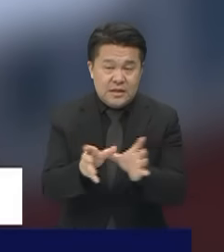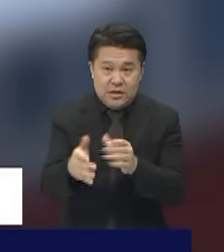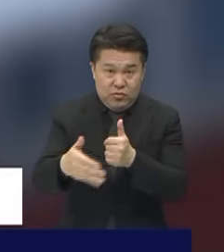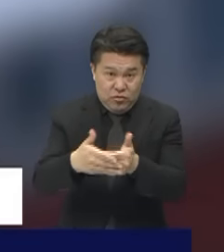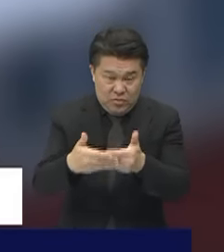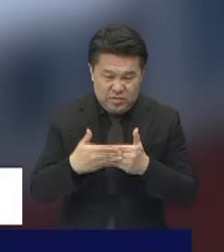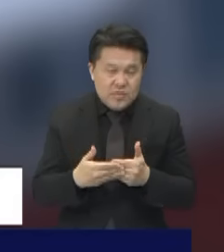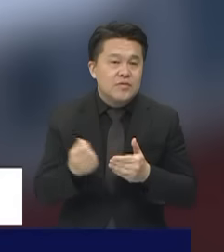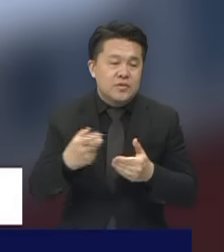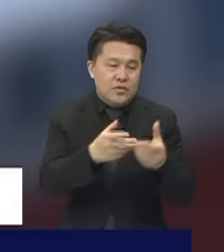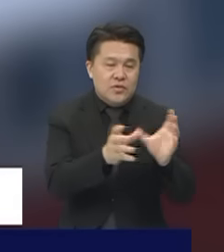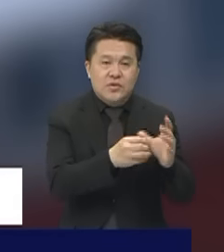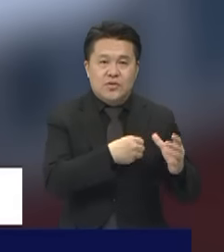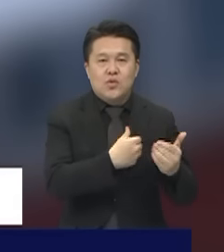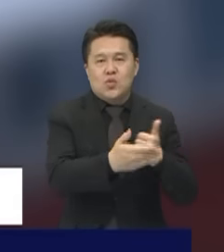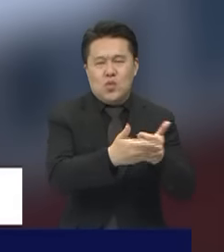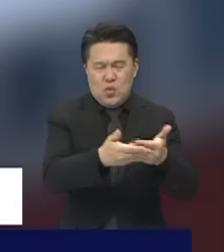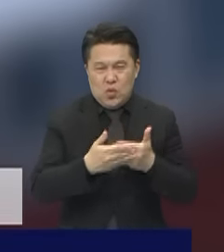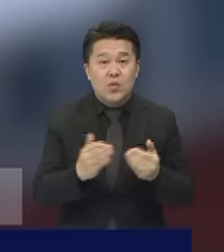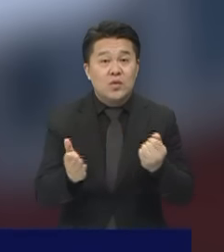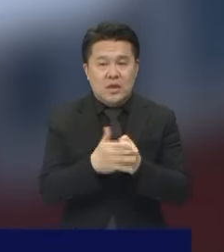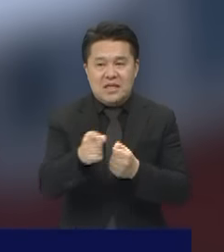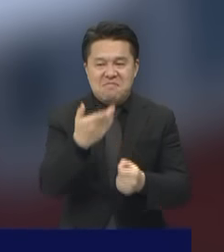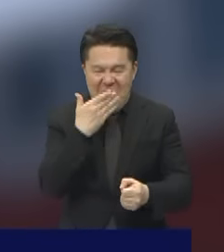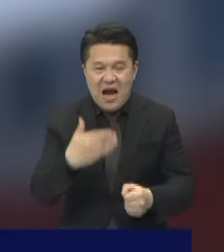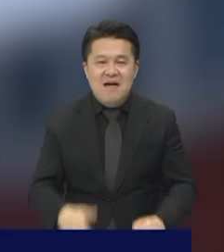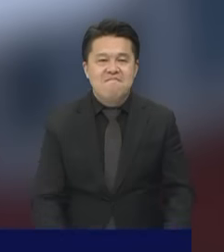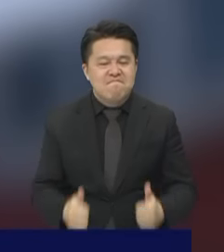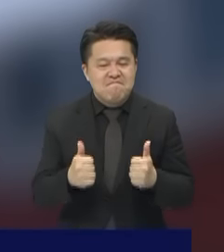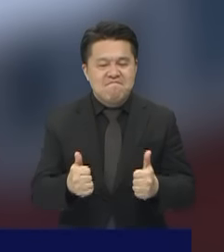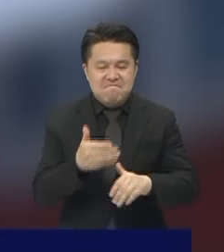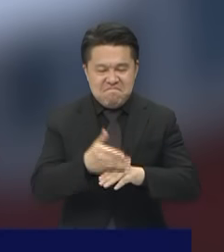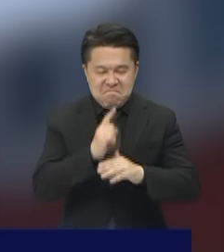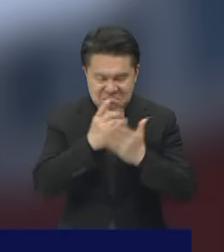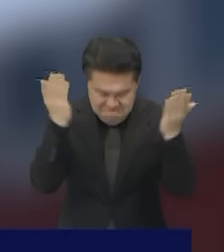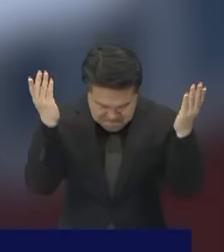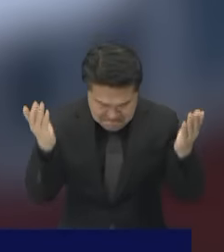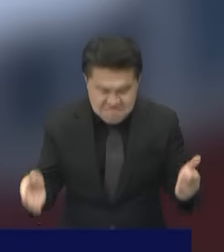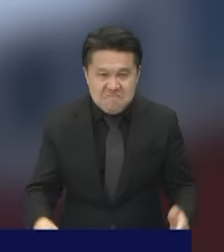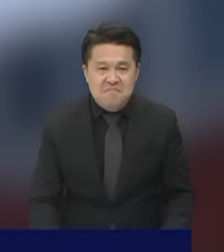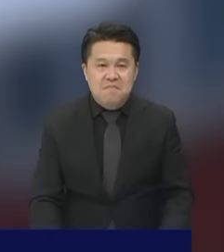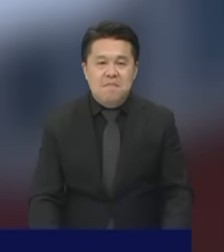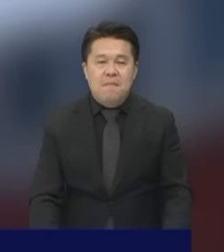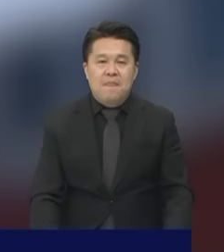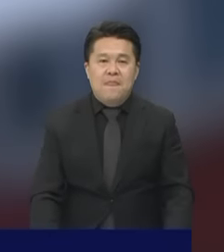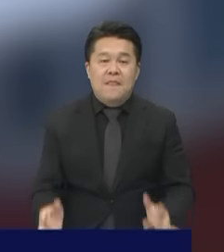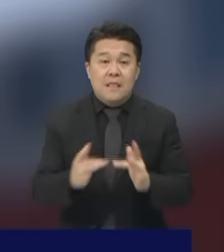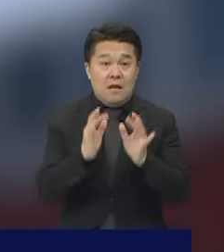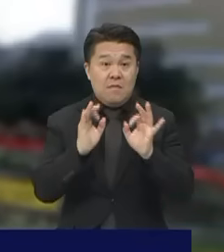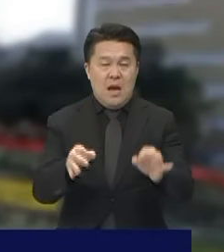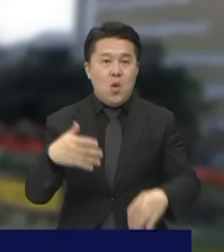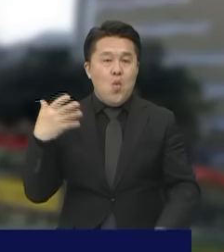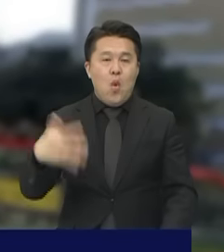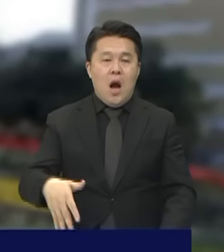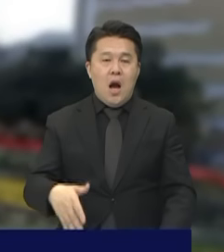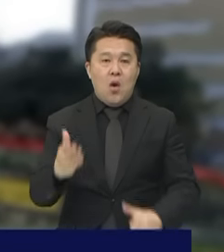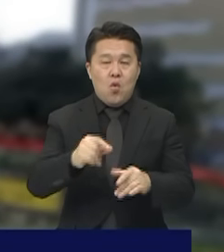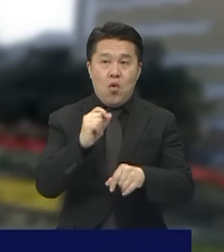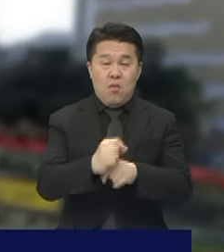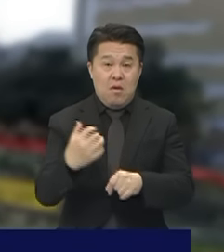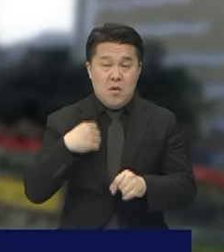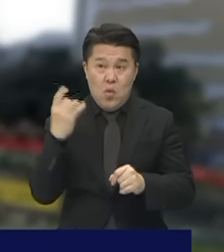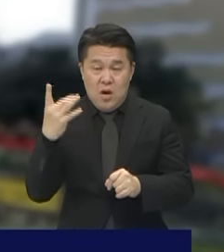협조와 커뮤니티 회원들의 도움 없이는 불가능했을 거라며 감사 인사를 전했습니다. 이에 누리꾼들은 공무원이 할